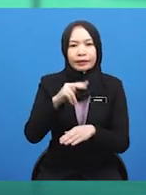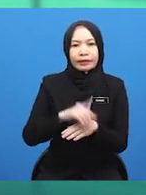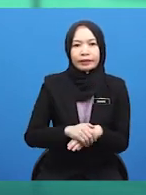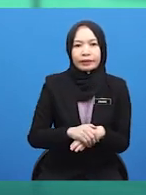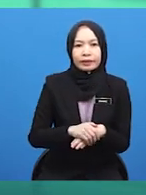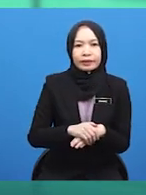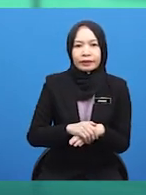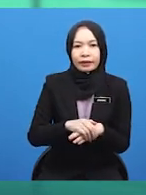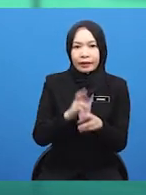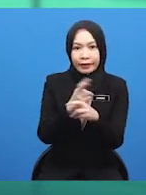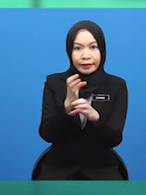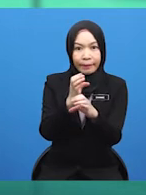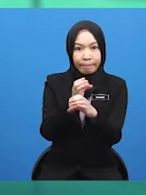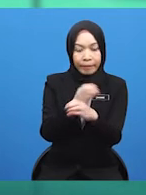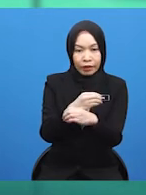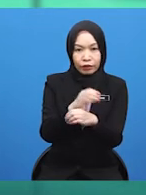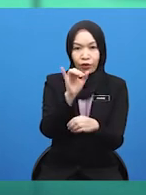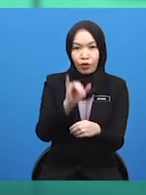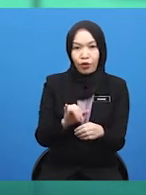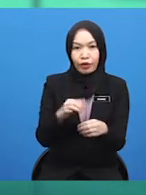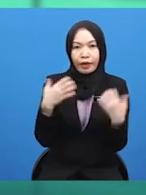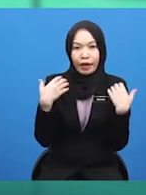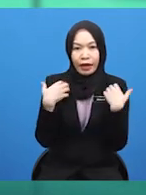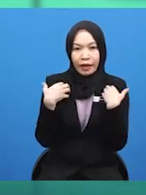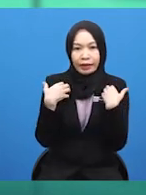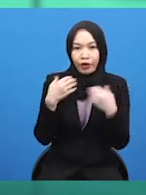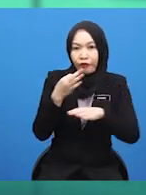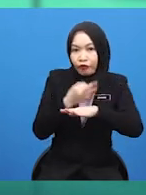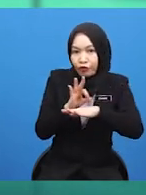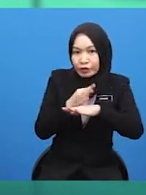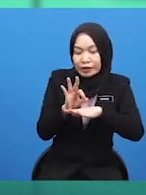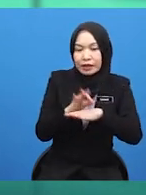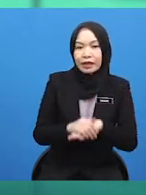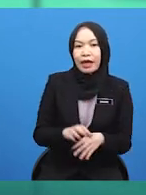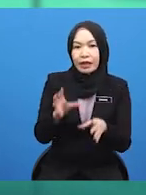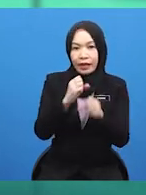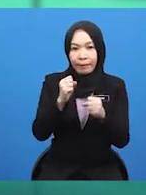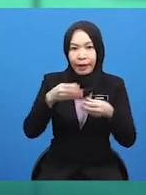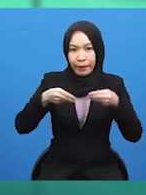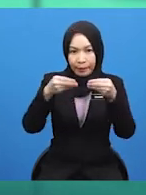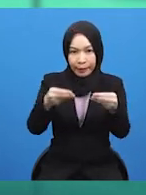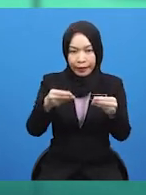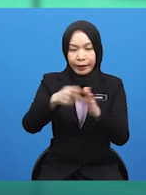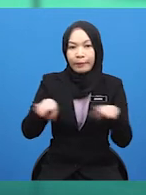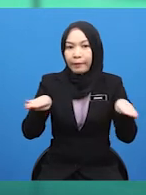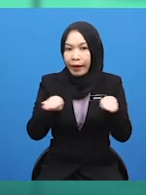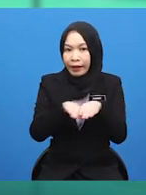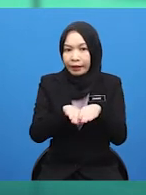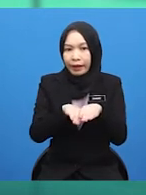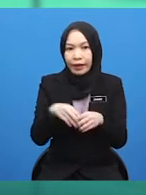permasalahan reka bentuk yang berkait dengan sesuatu fungsi. Okay. Dapat memberi pelbagai